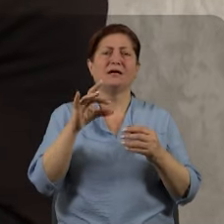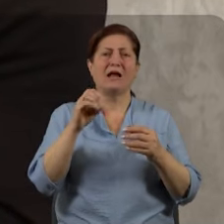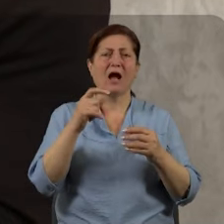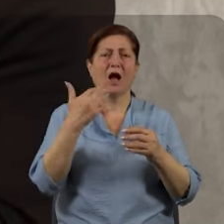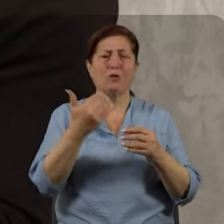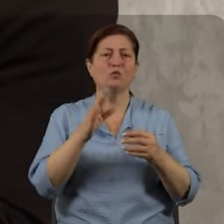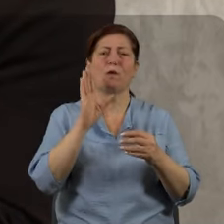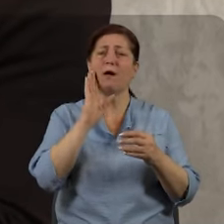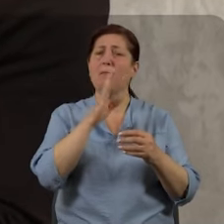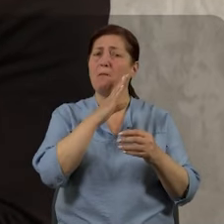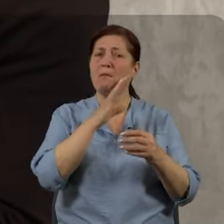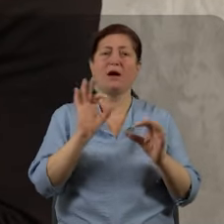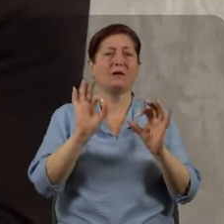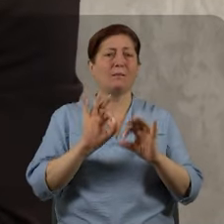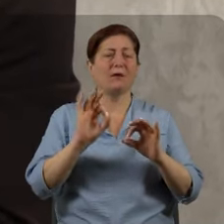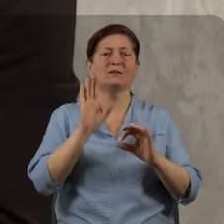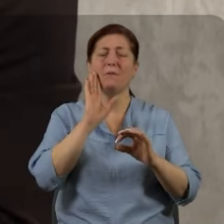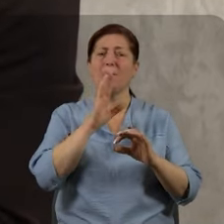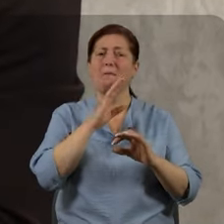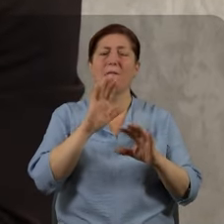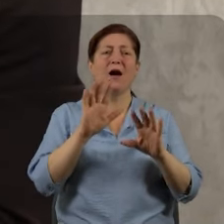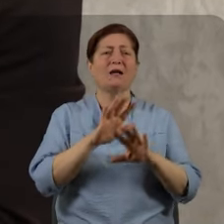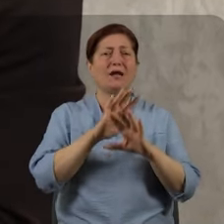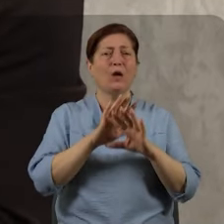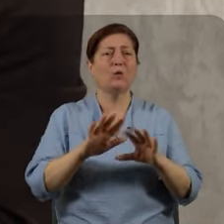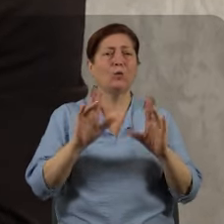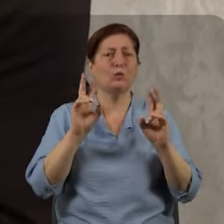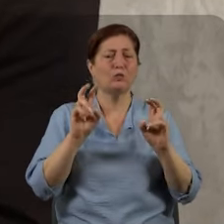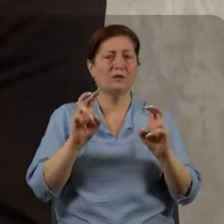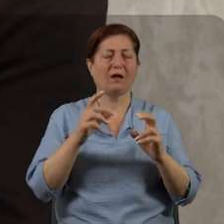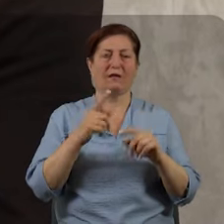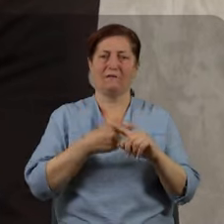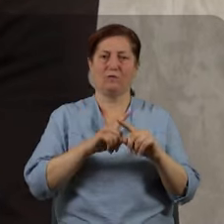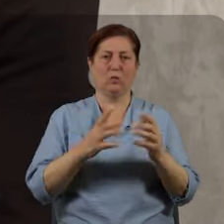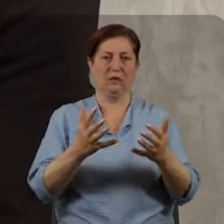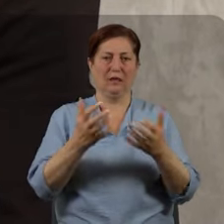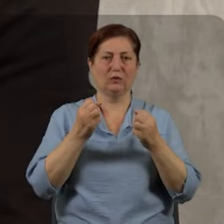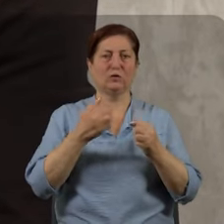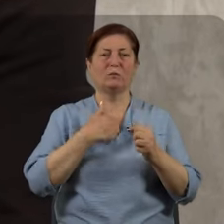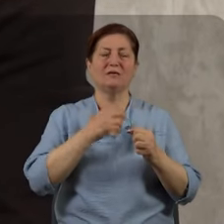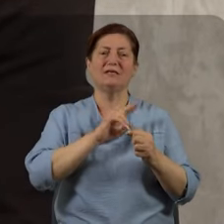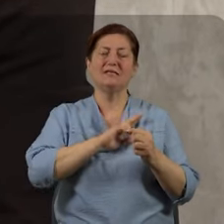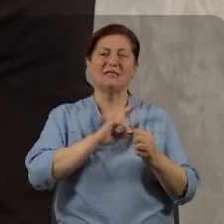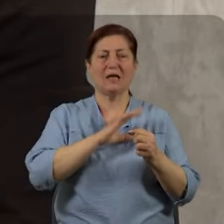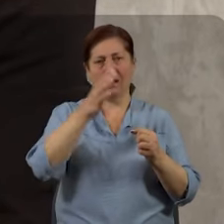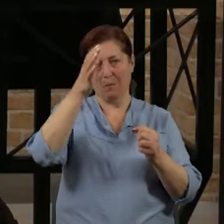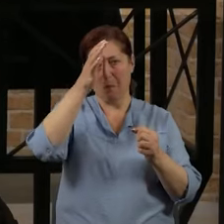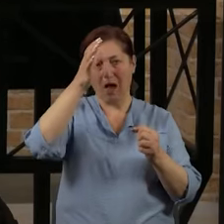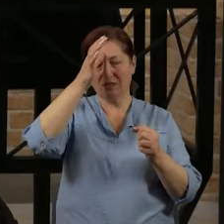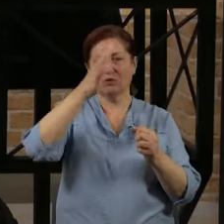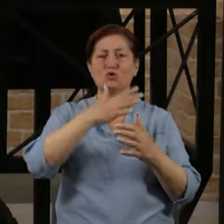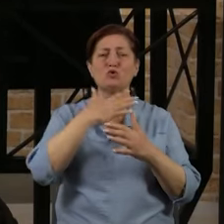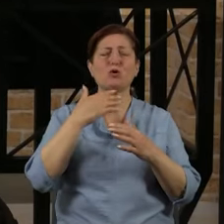մայրերի թեմայի մասին, մայրերգության, ինչպես ընդունված է ասել եւ հիշելու մեր սիրելի բանաստեղծների շատ